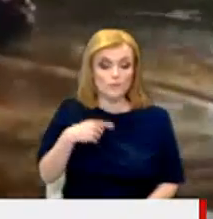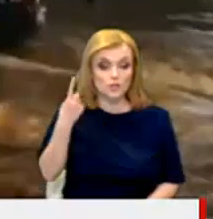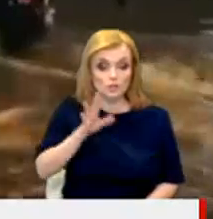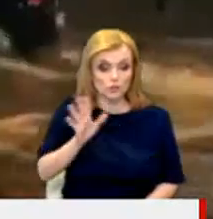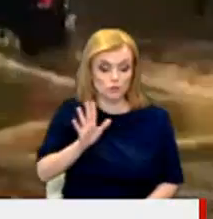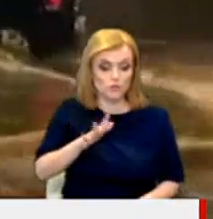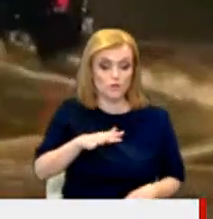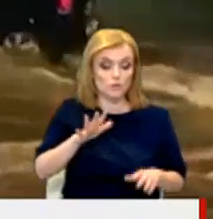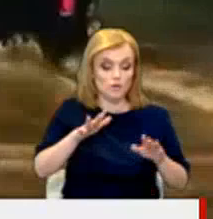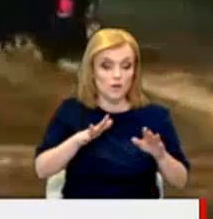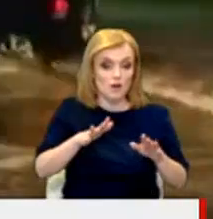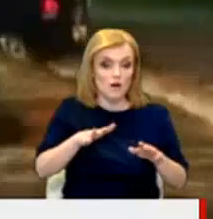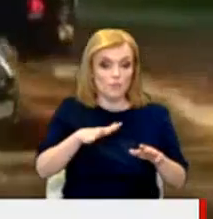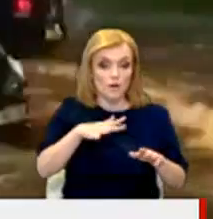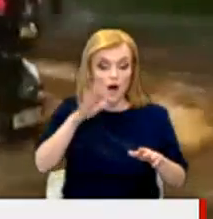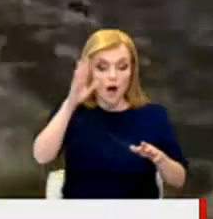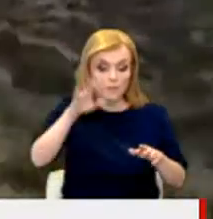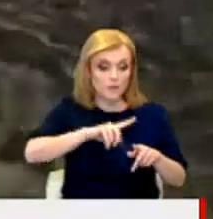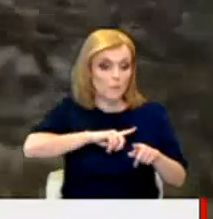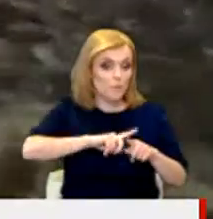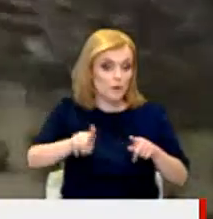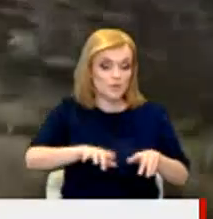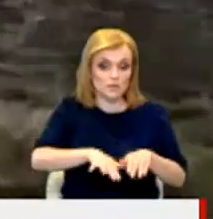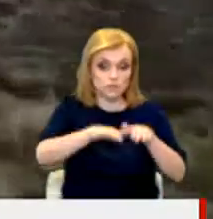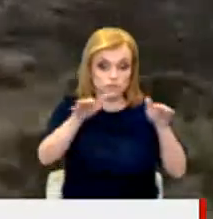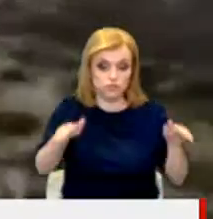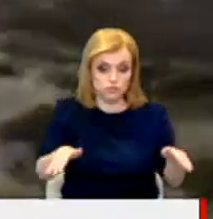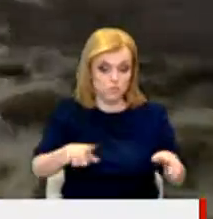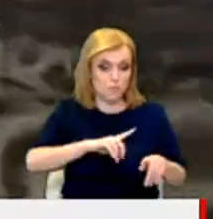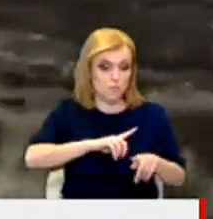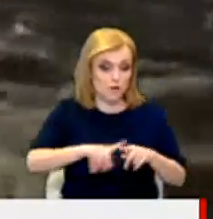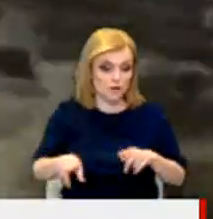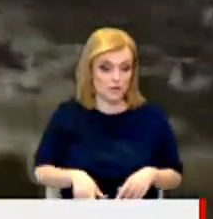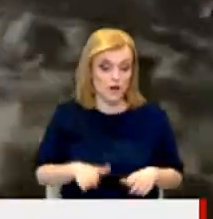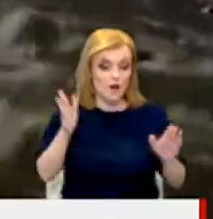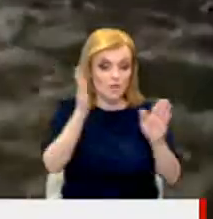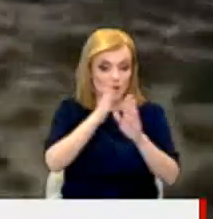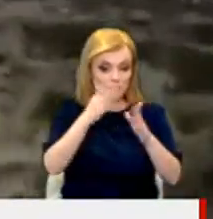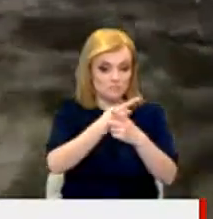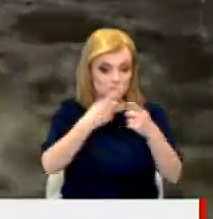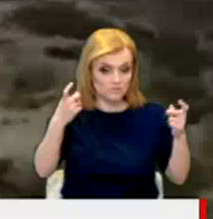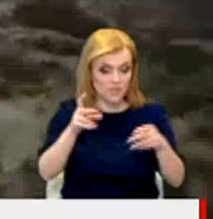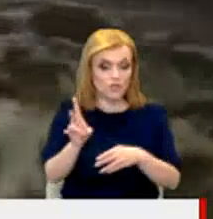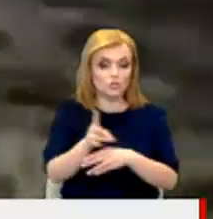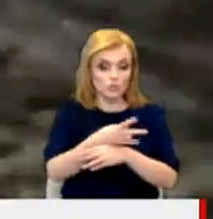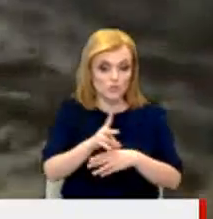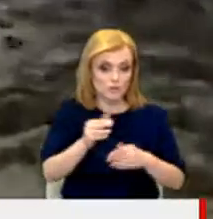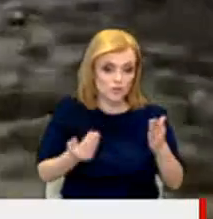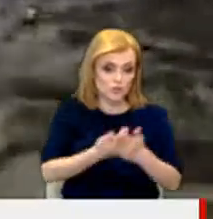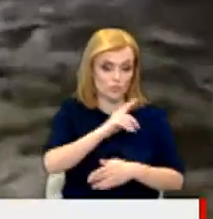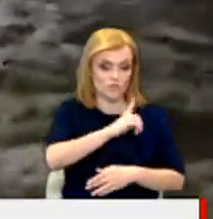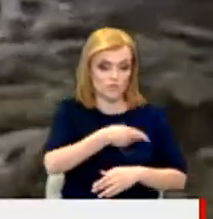în șir, pentru că de jur împrejur se formase un adevărat lac. Meteorologii au vești proaste. La noapte va veni un nou val de